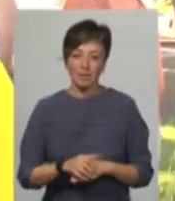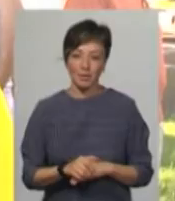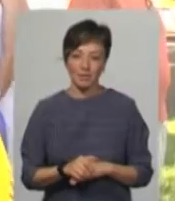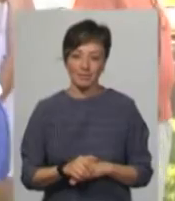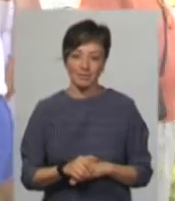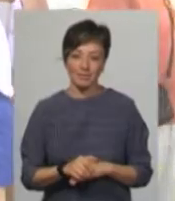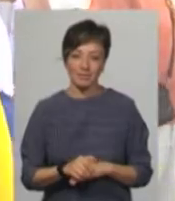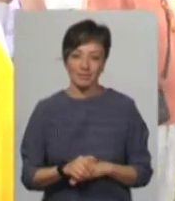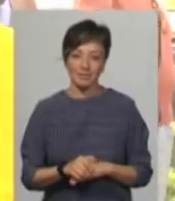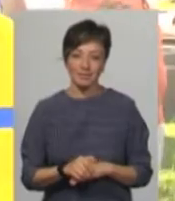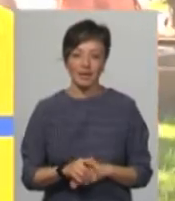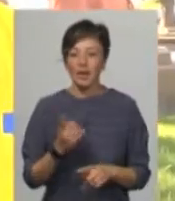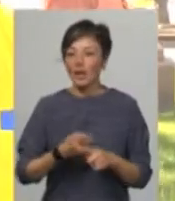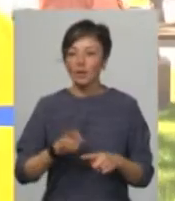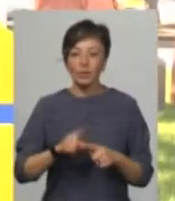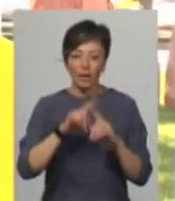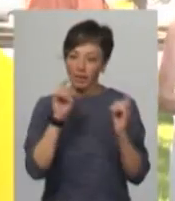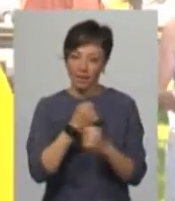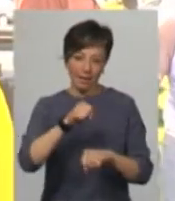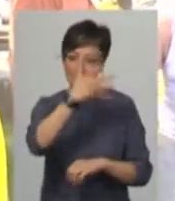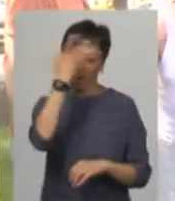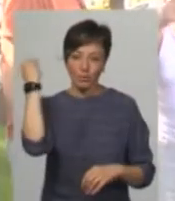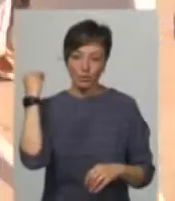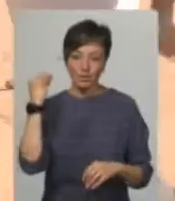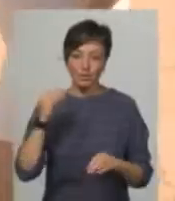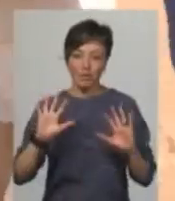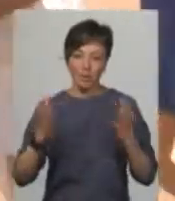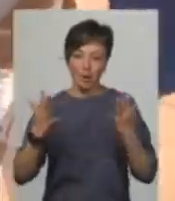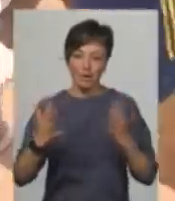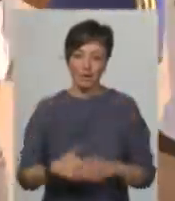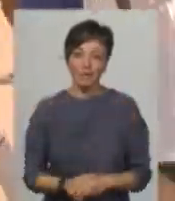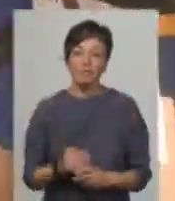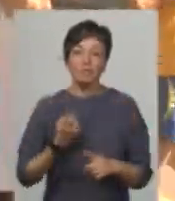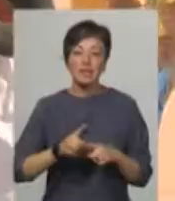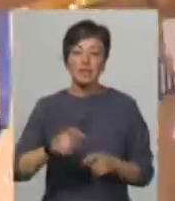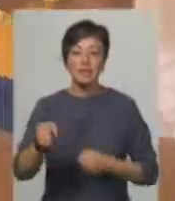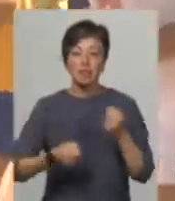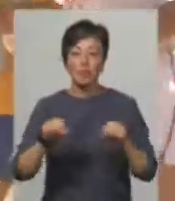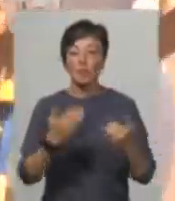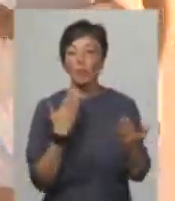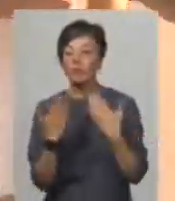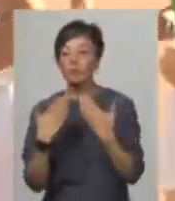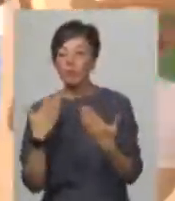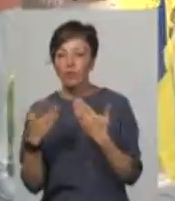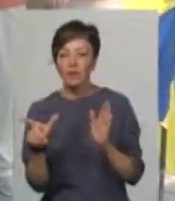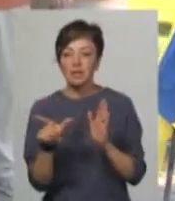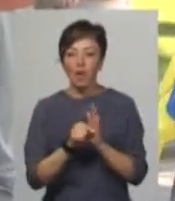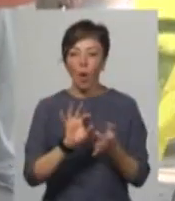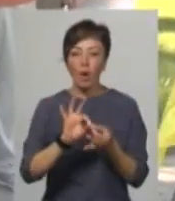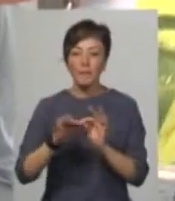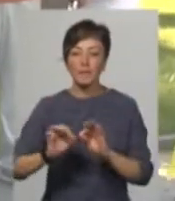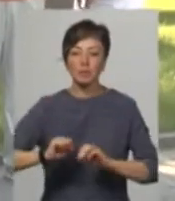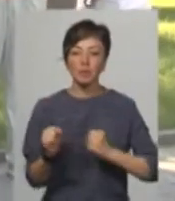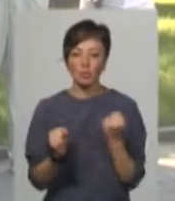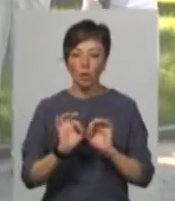То незабутні хвилини, секунди. Цей забіг – це можливість поспілкуватися із олімпійськими друзями, каже